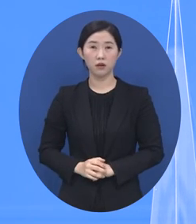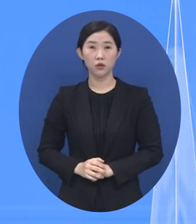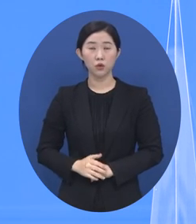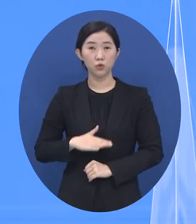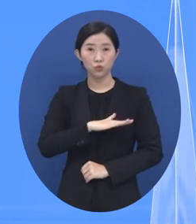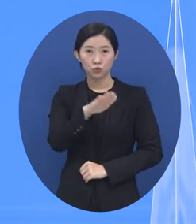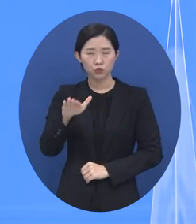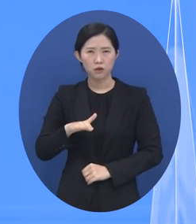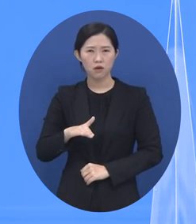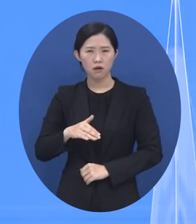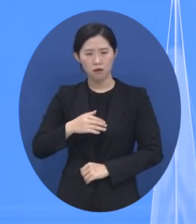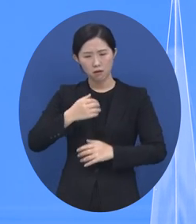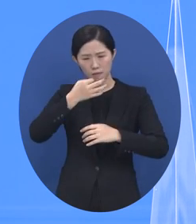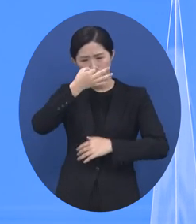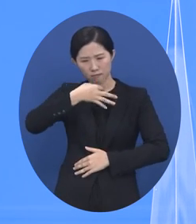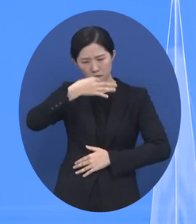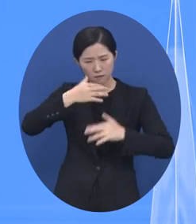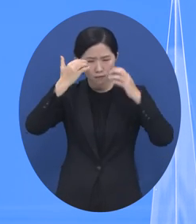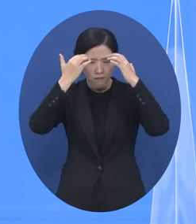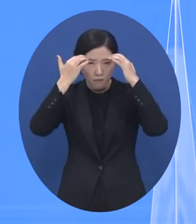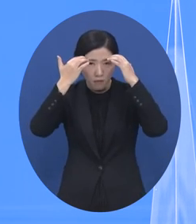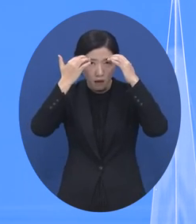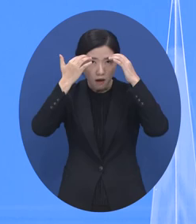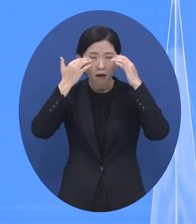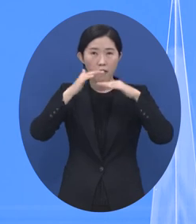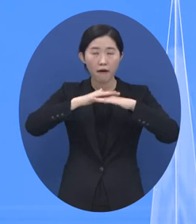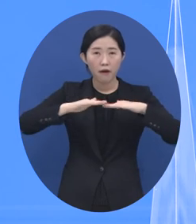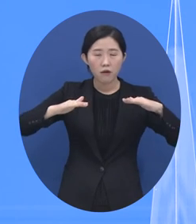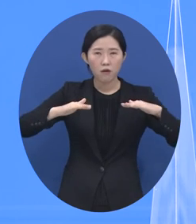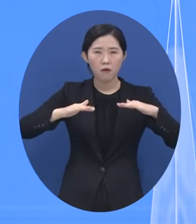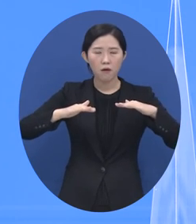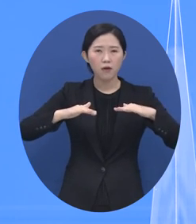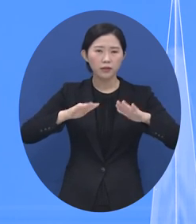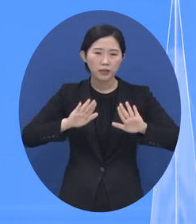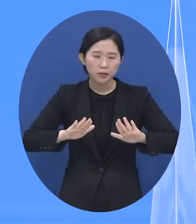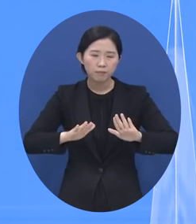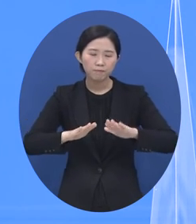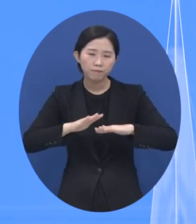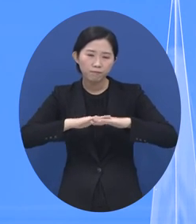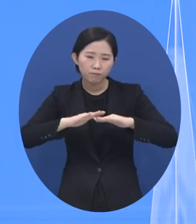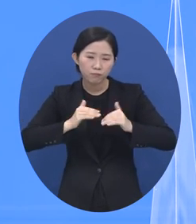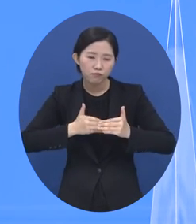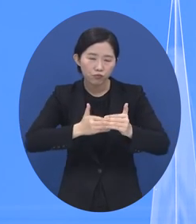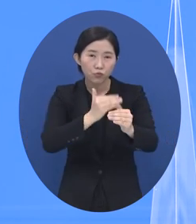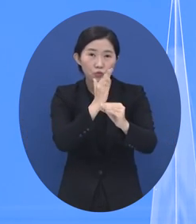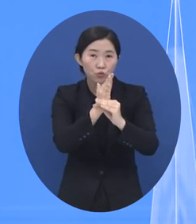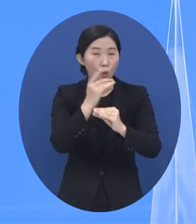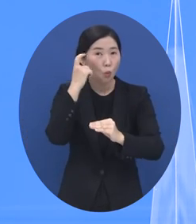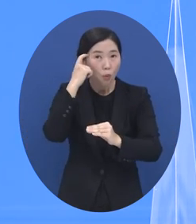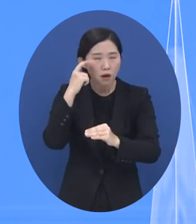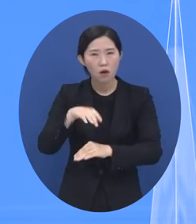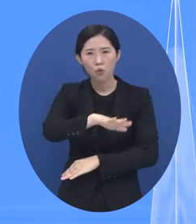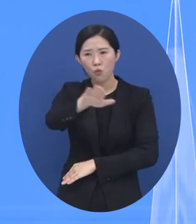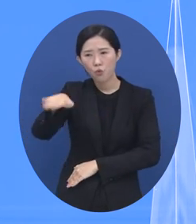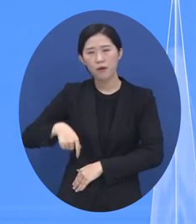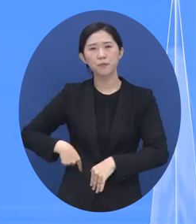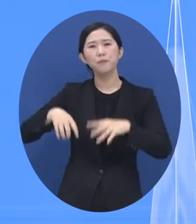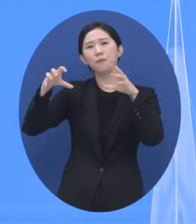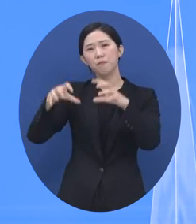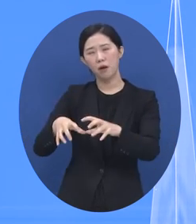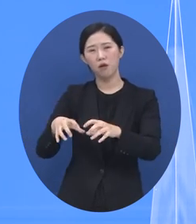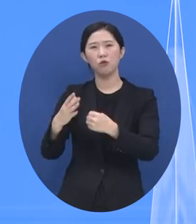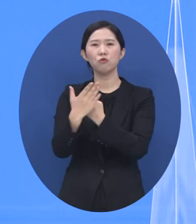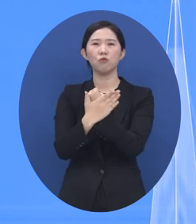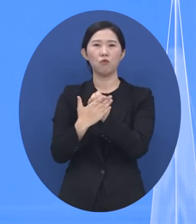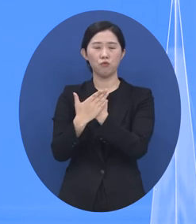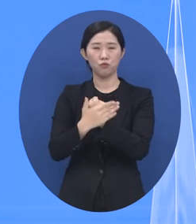지금까지 성공적으로 헤쳐온 곳은 모두가 한뜻이 되어 팀 정신을 발휘했기 때문이었습니다. 기억해